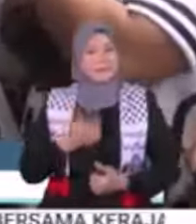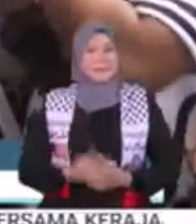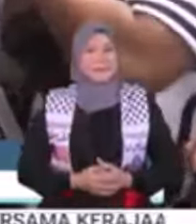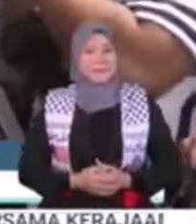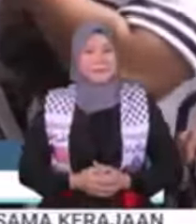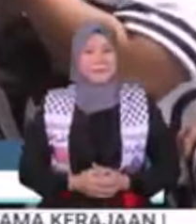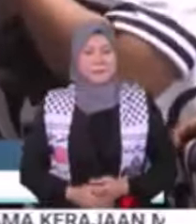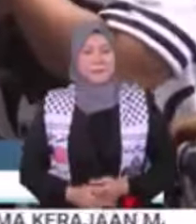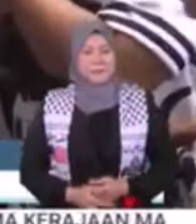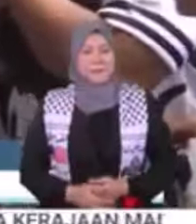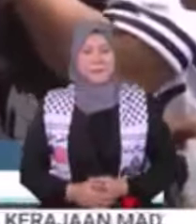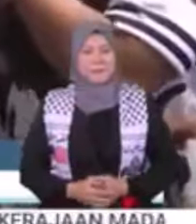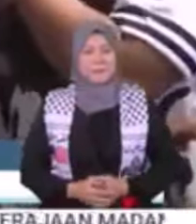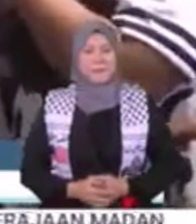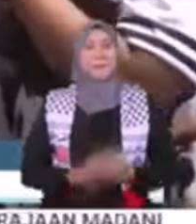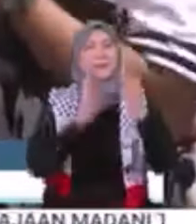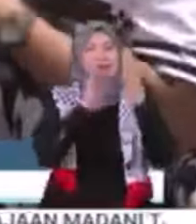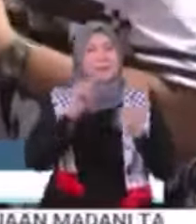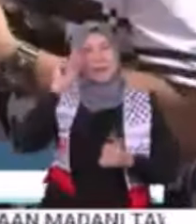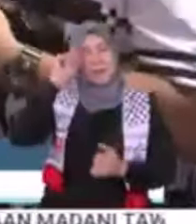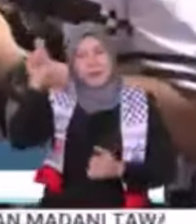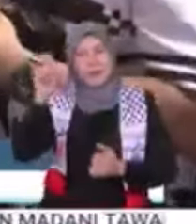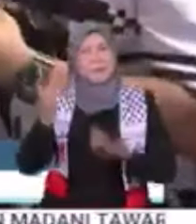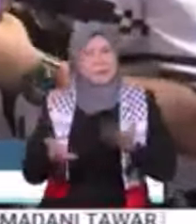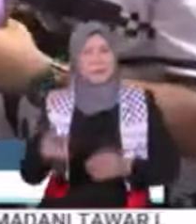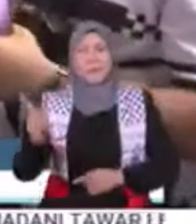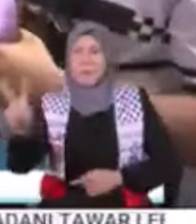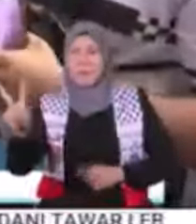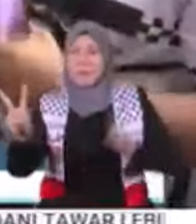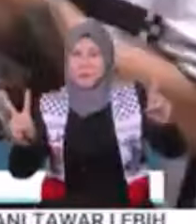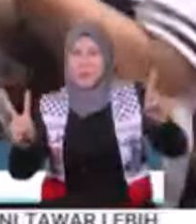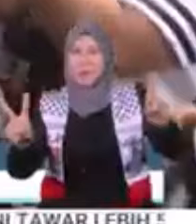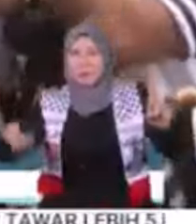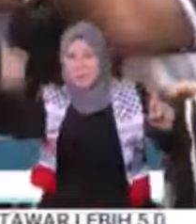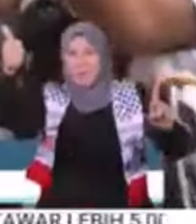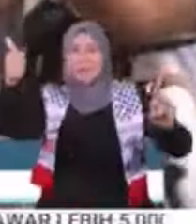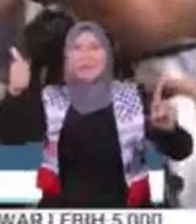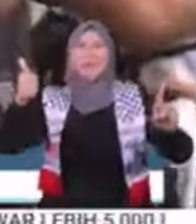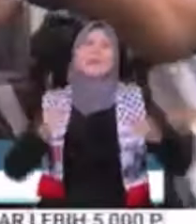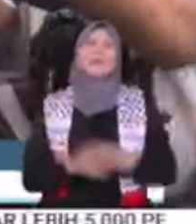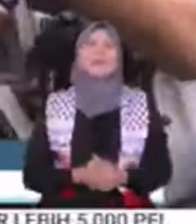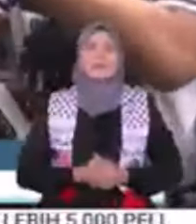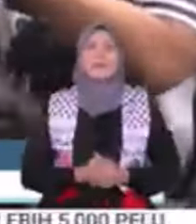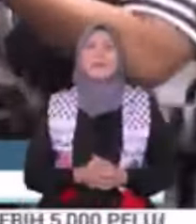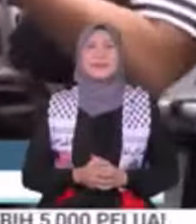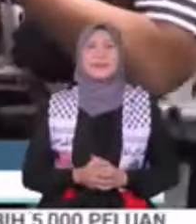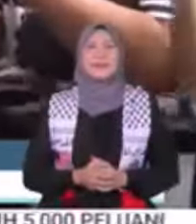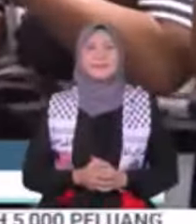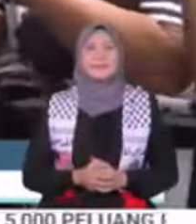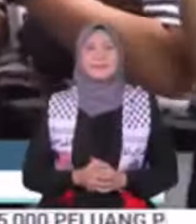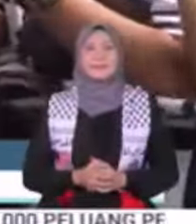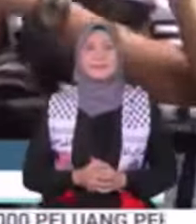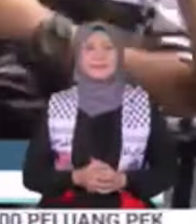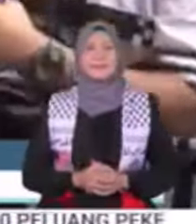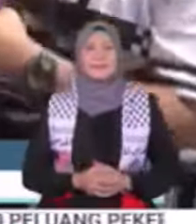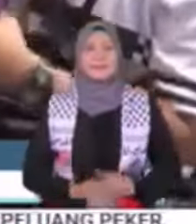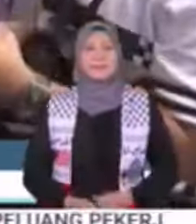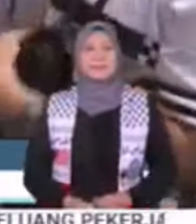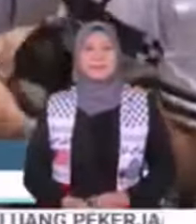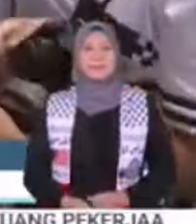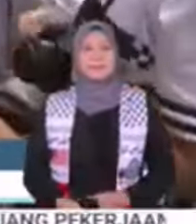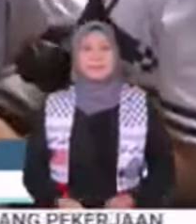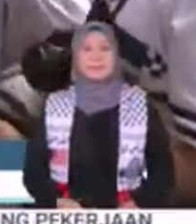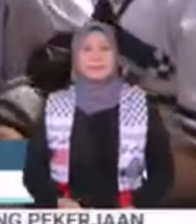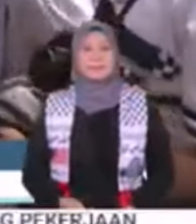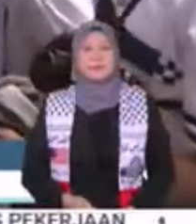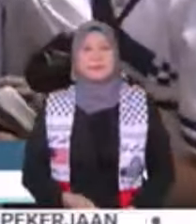agak teruk, jadi kita mengharapkan Terengganu menang 2-1 lah malam ni. Okey, baik bang, bercakap mengenai